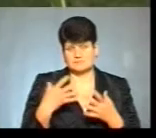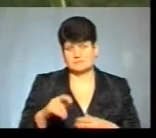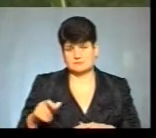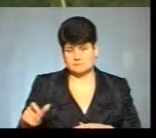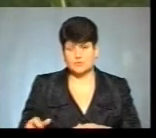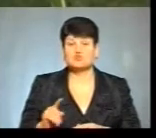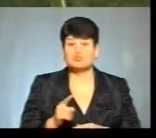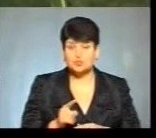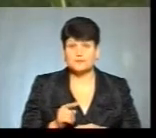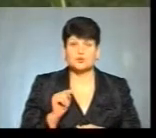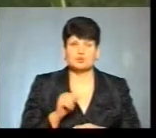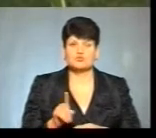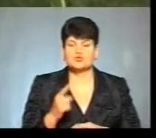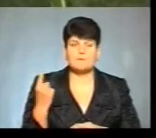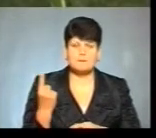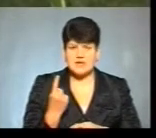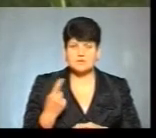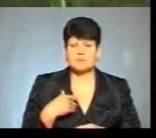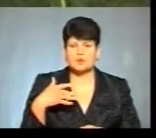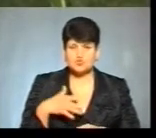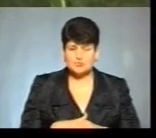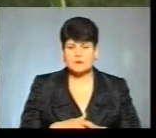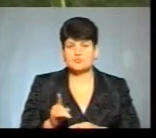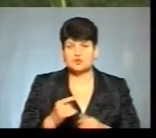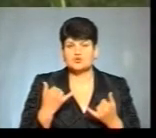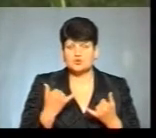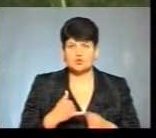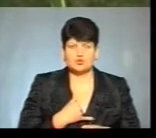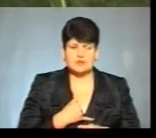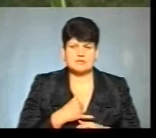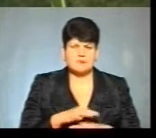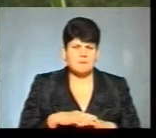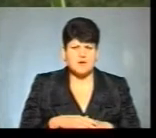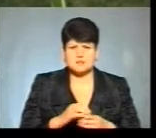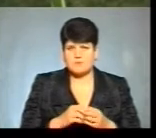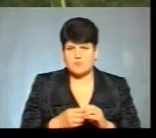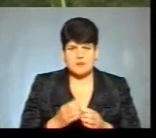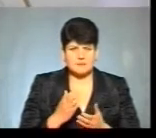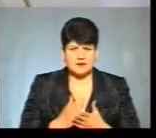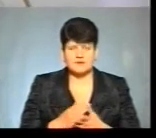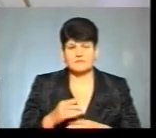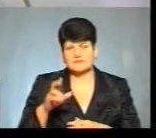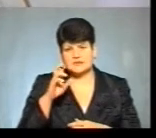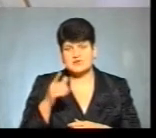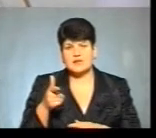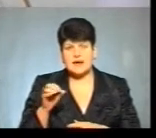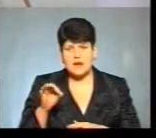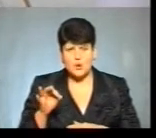І чому? Тому що найперше ми розуміємо, що сьогодні в нас маса є проблем там з Держгео, кадастром, ну